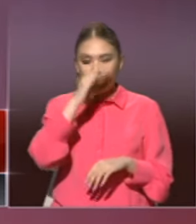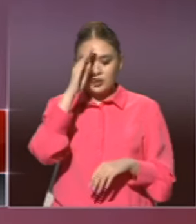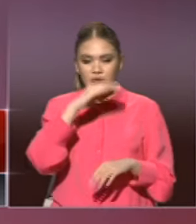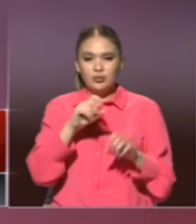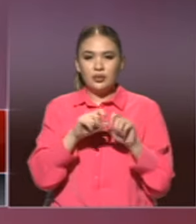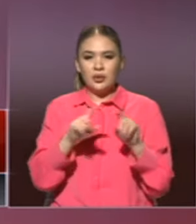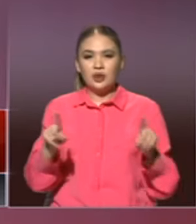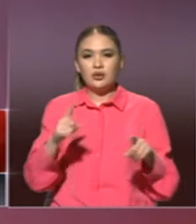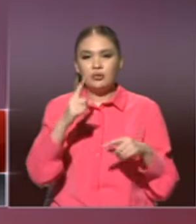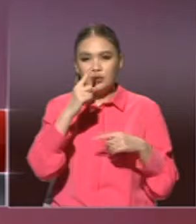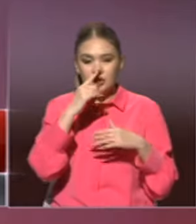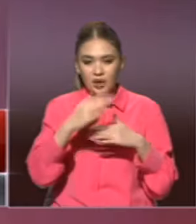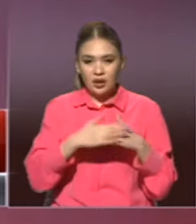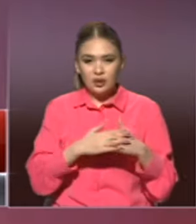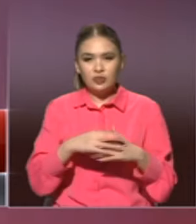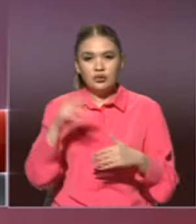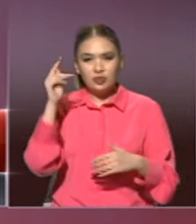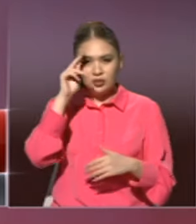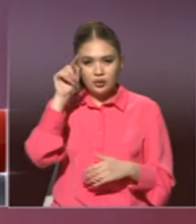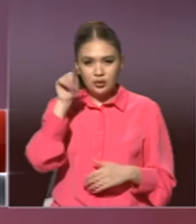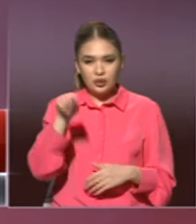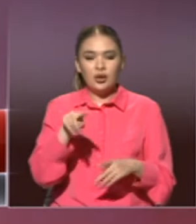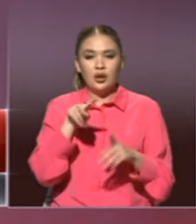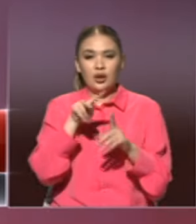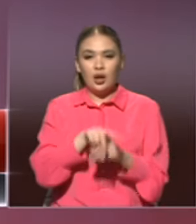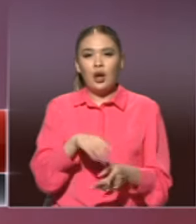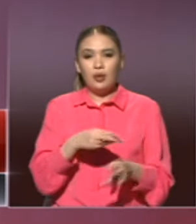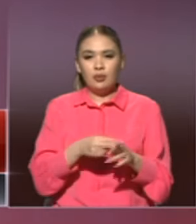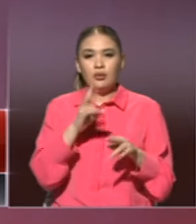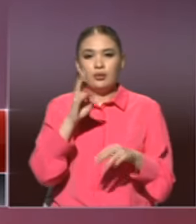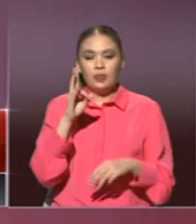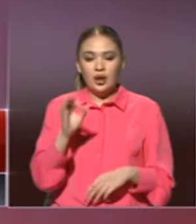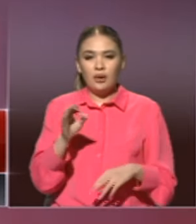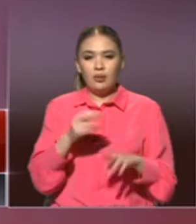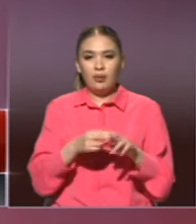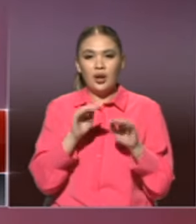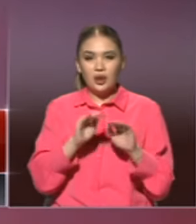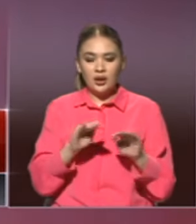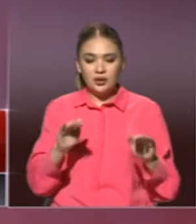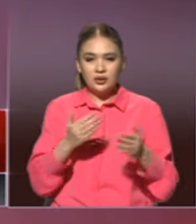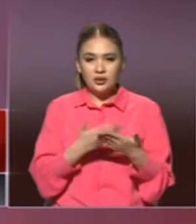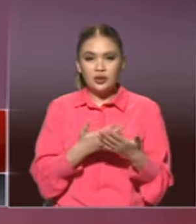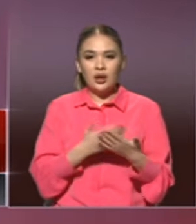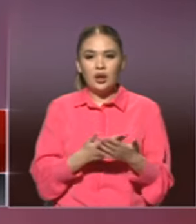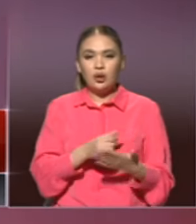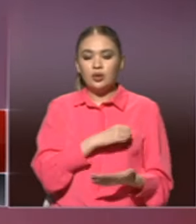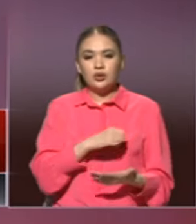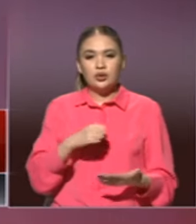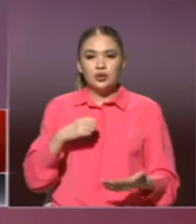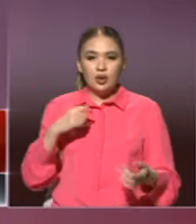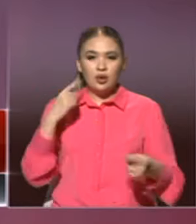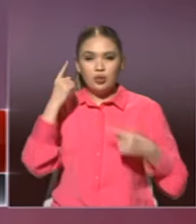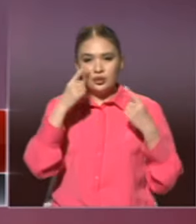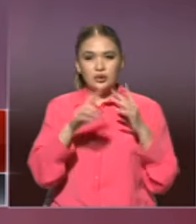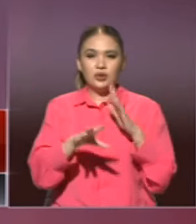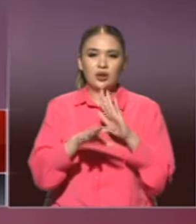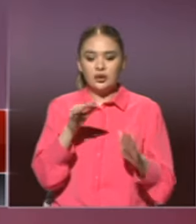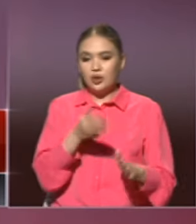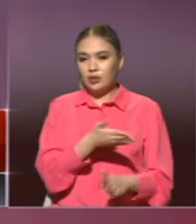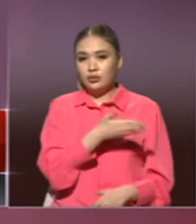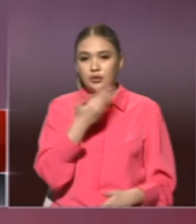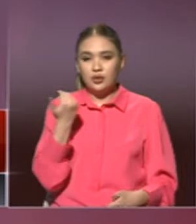оқу керек деген тәрізді. Бірақ ол баланың негізгі таңдаған мамандығы ол жаңағы бойынша ойланып жатпайды. Осы